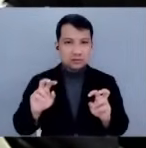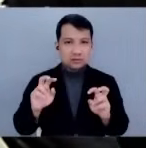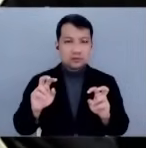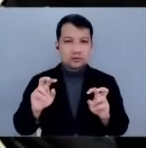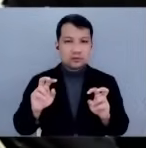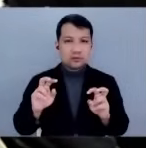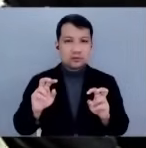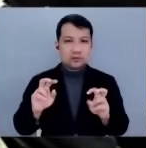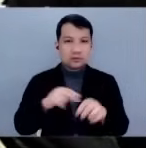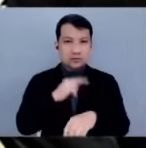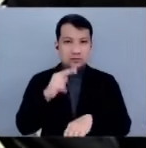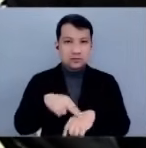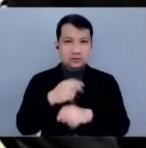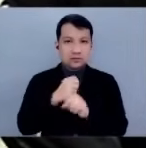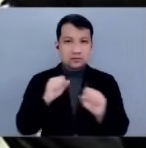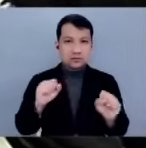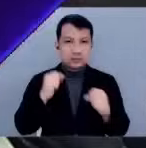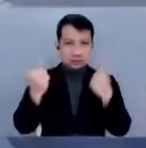national security concerns.